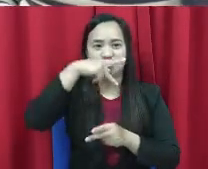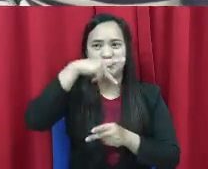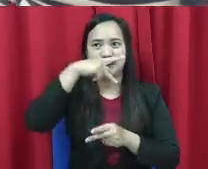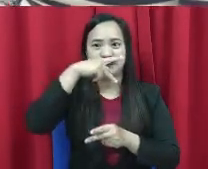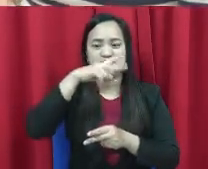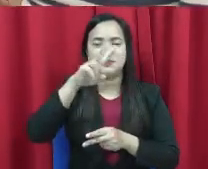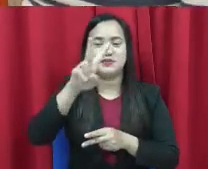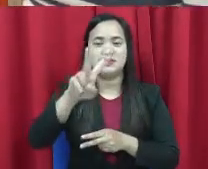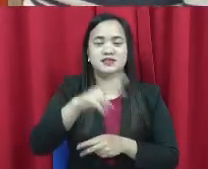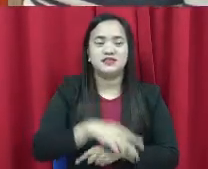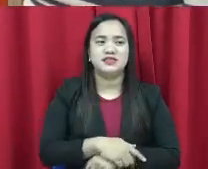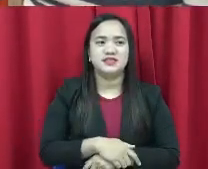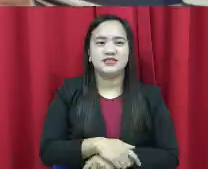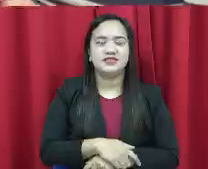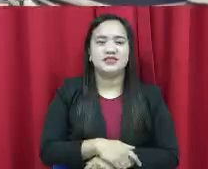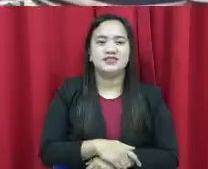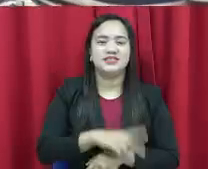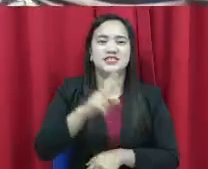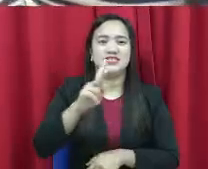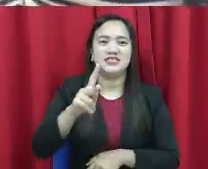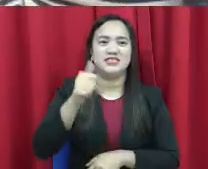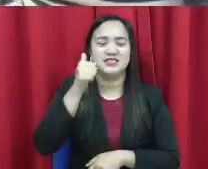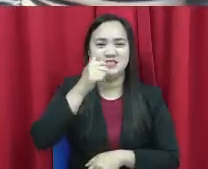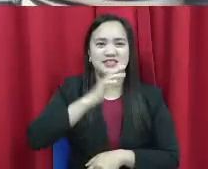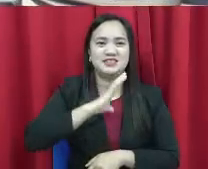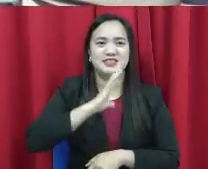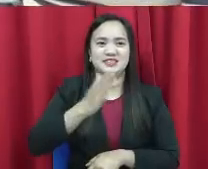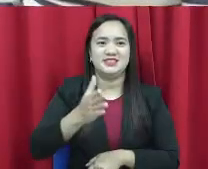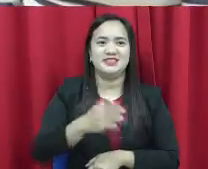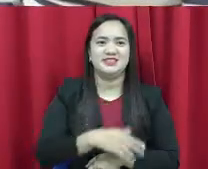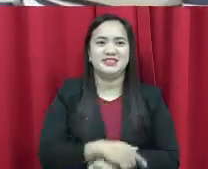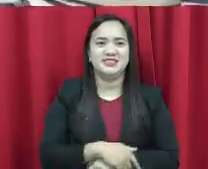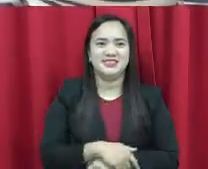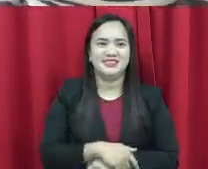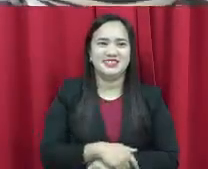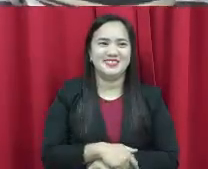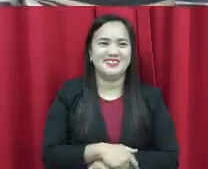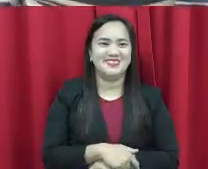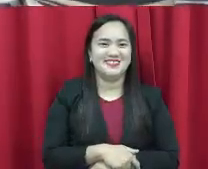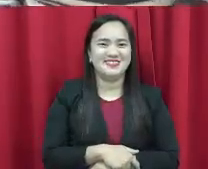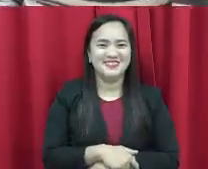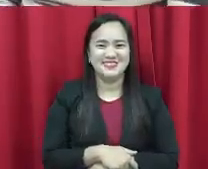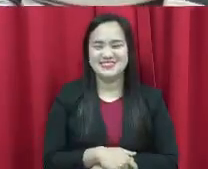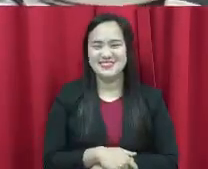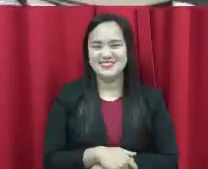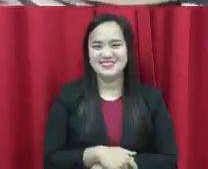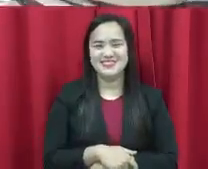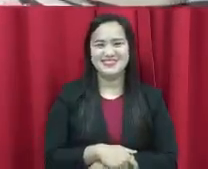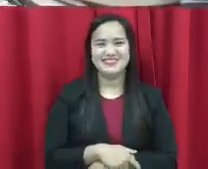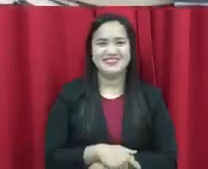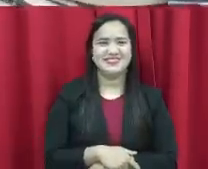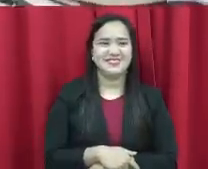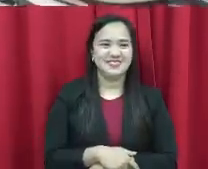Princessa prinsesa po natin nasa Lin ko ng gumabay eh agapi